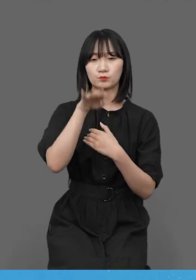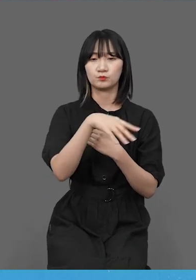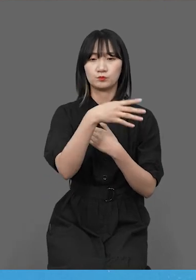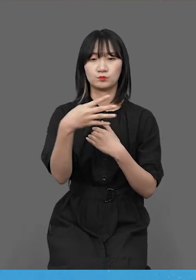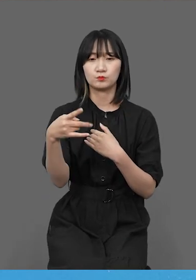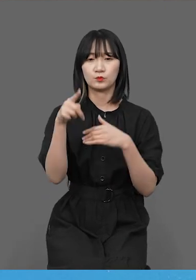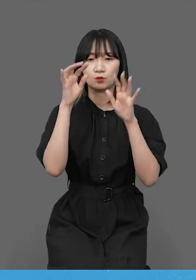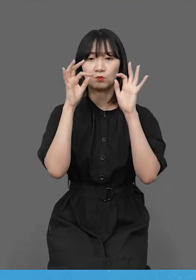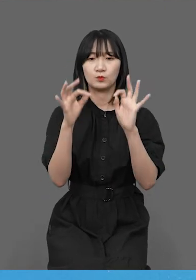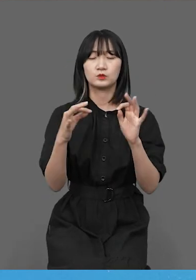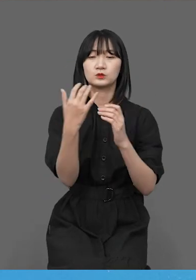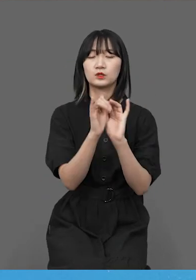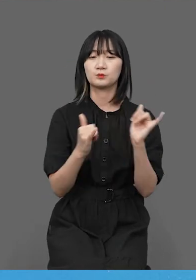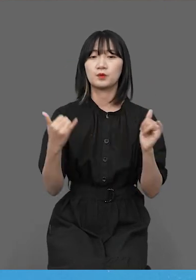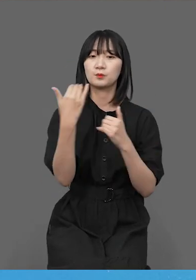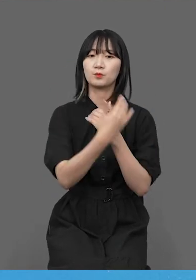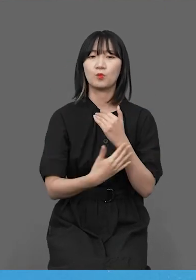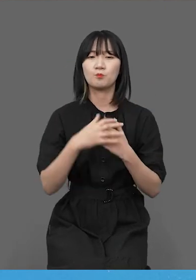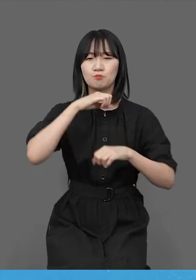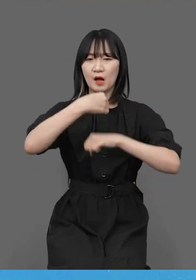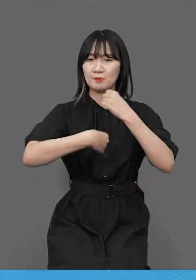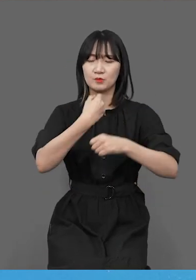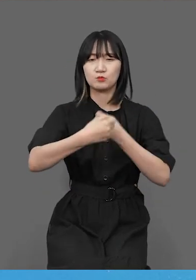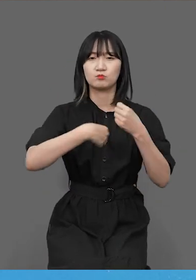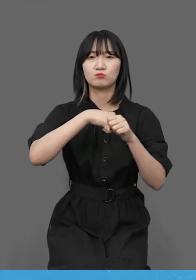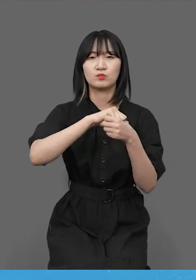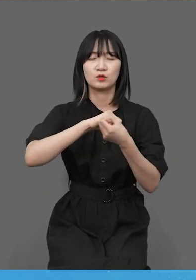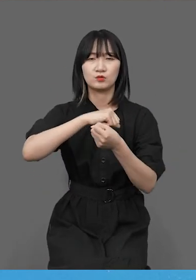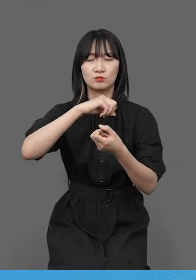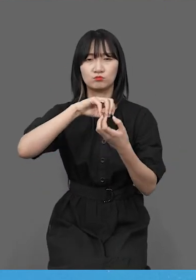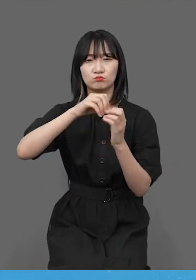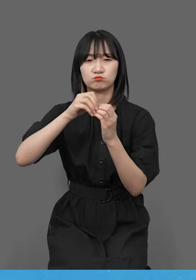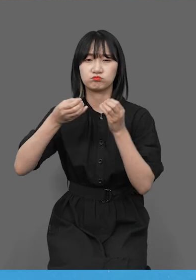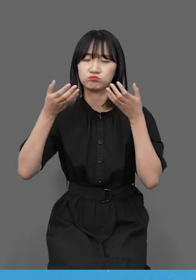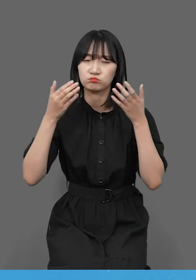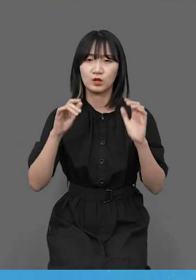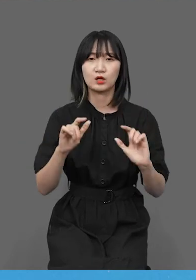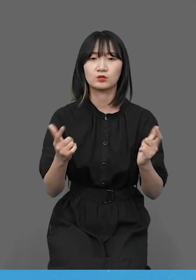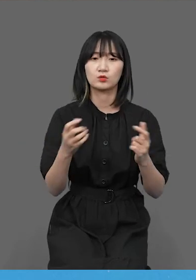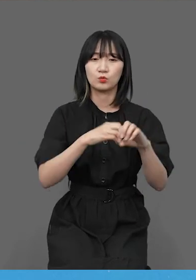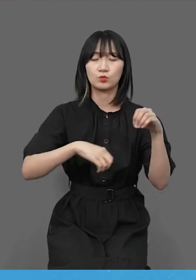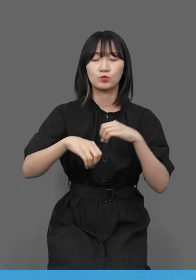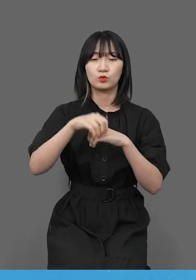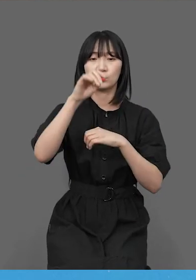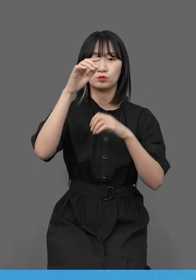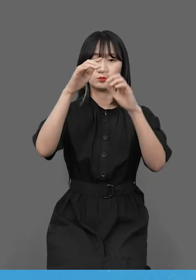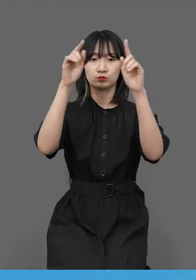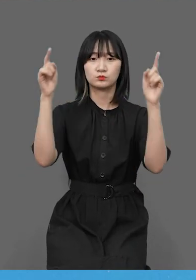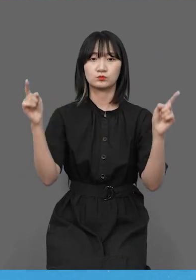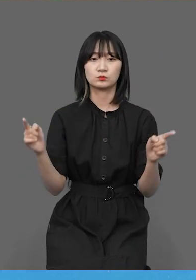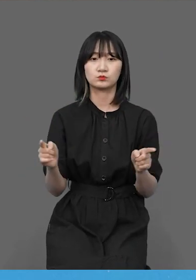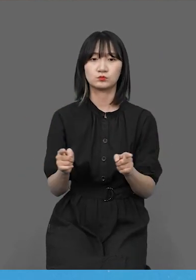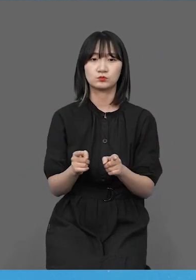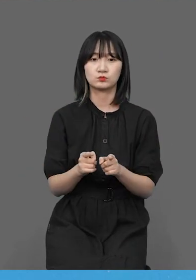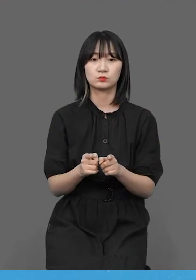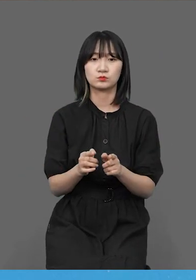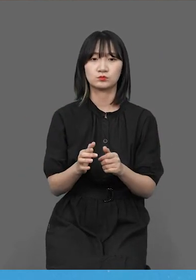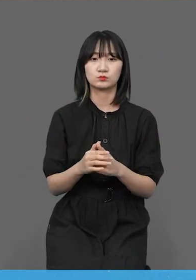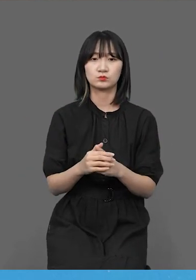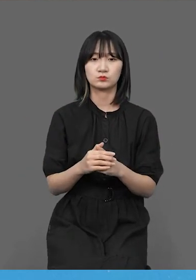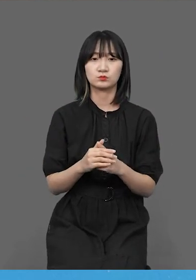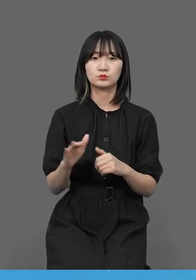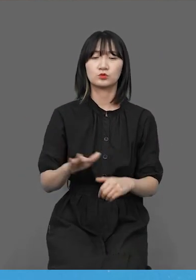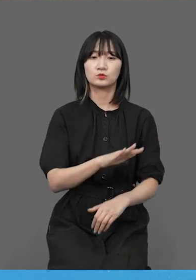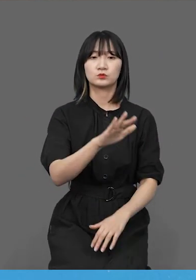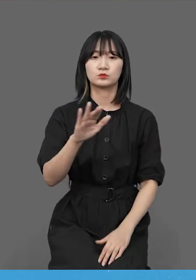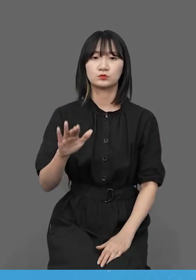얘기하고 싶은 것은 인간은 막 만들어진 존재가 아니다. 그렇죠? 저런 도형, 정사각형하고 원을 그려가지고